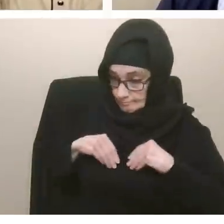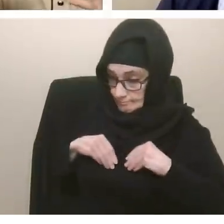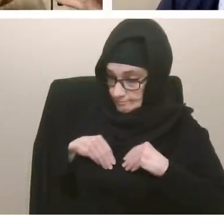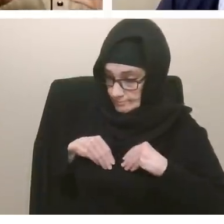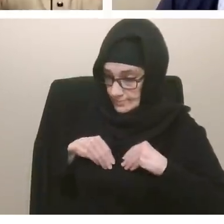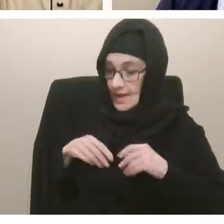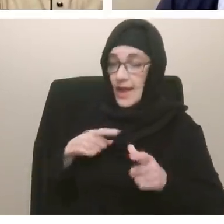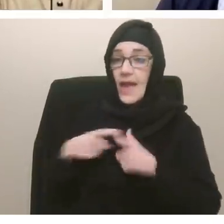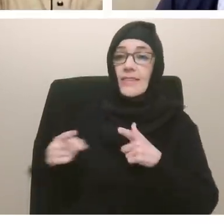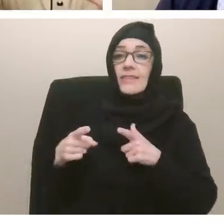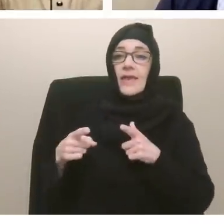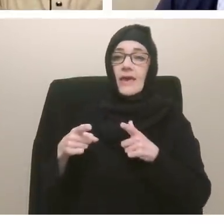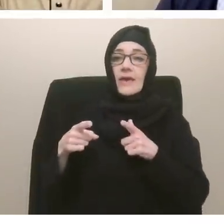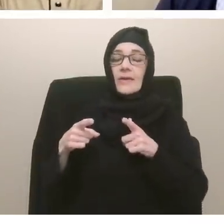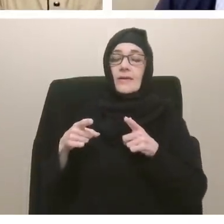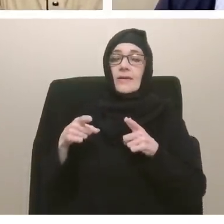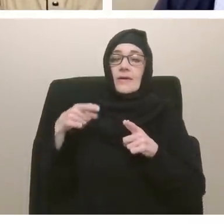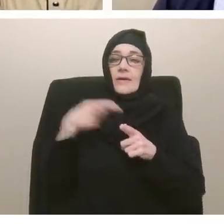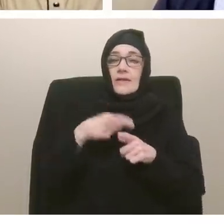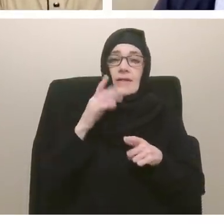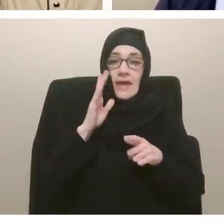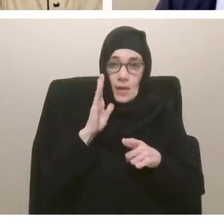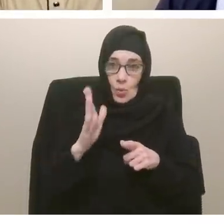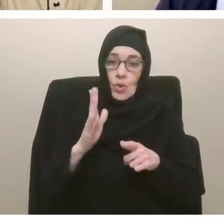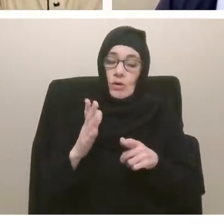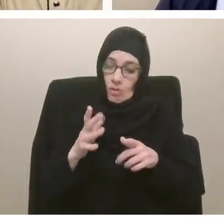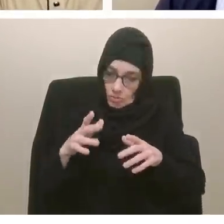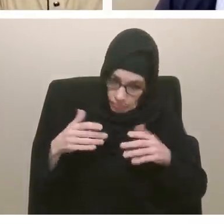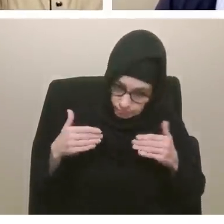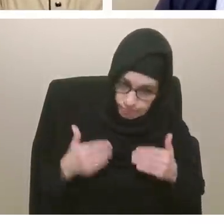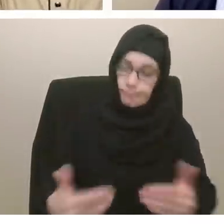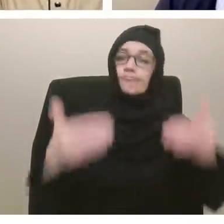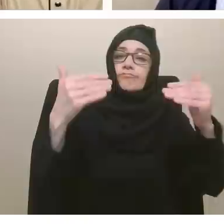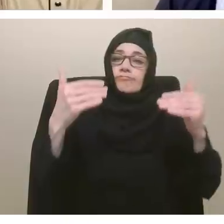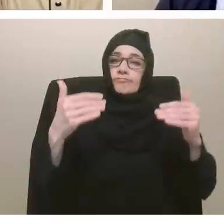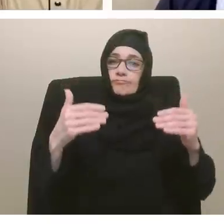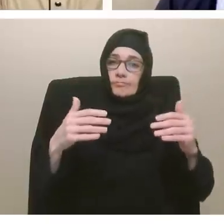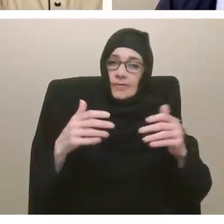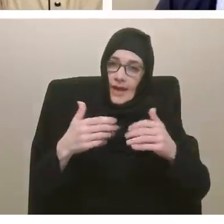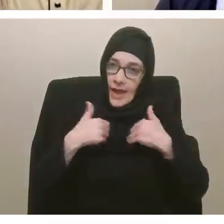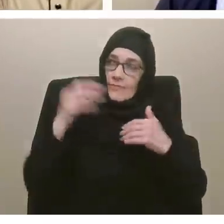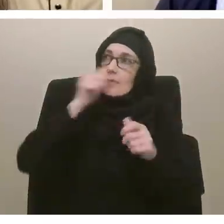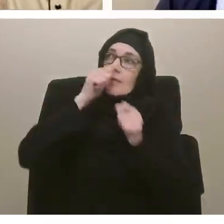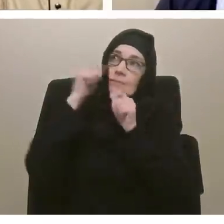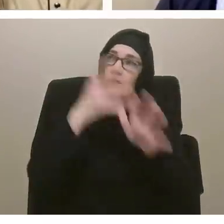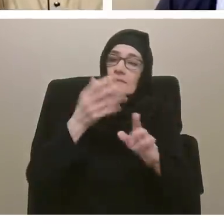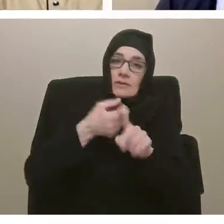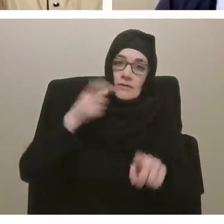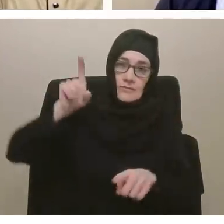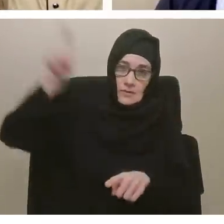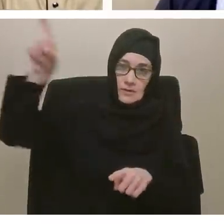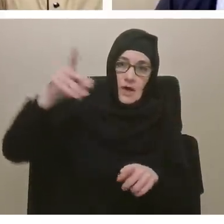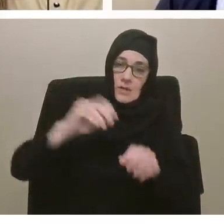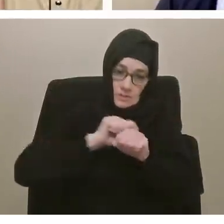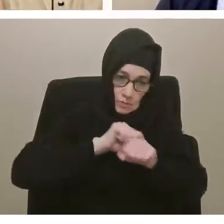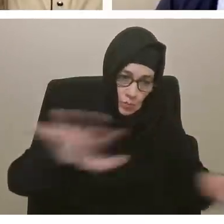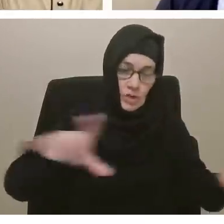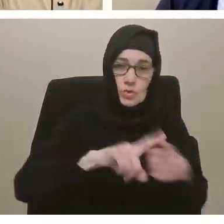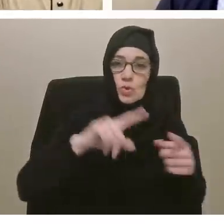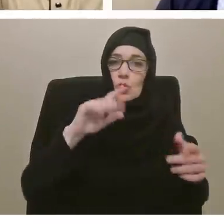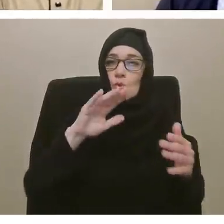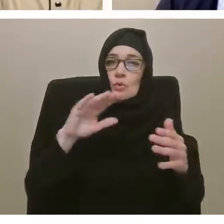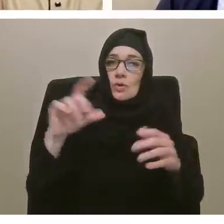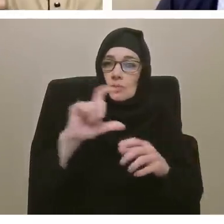through them, and expand the blessings and the victory of this ummah through them. Allah says to the Prophet ﷺ, وَاصْبِرْ نَفْسَكَ مَعَ الَّذِينَ